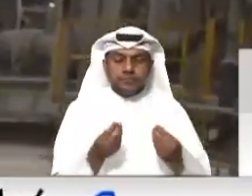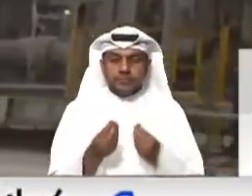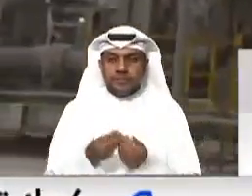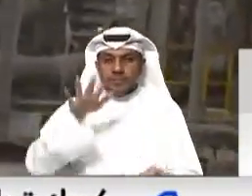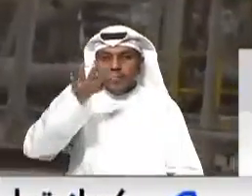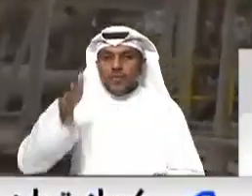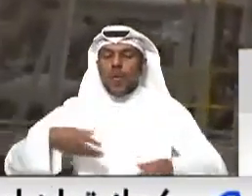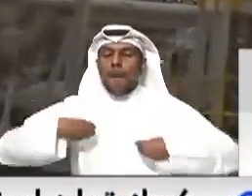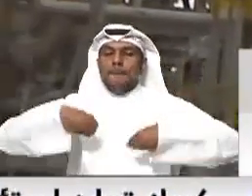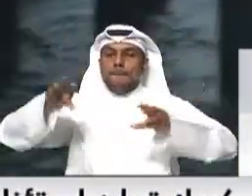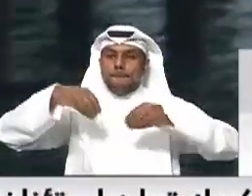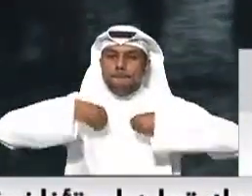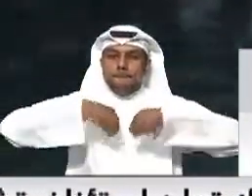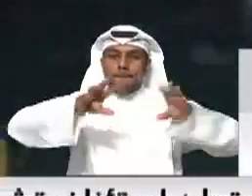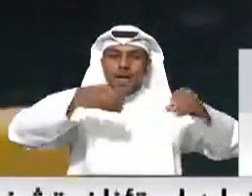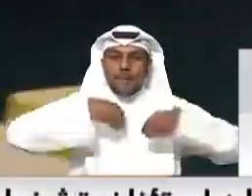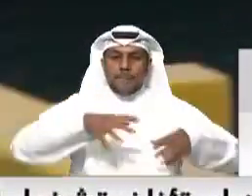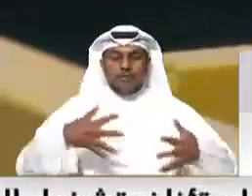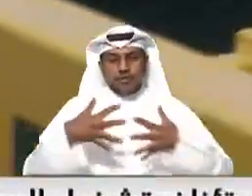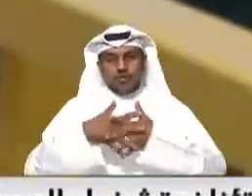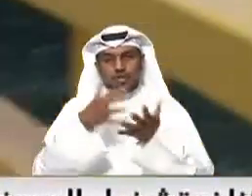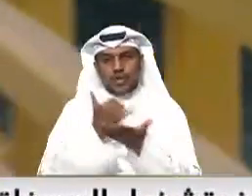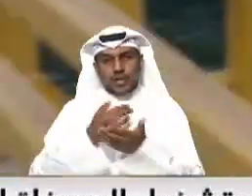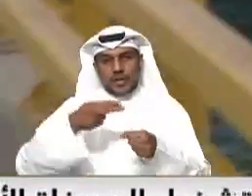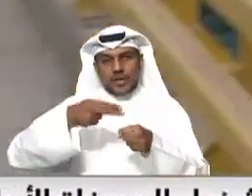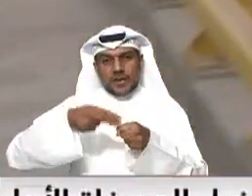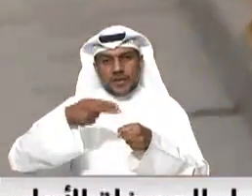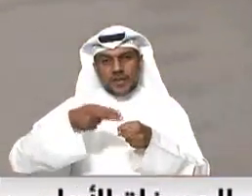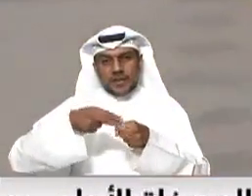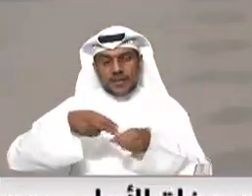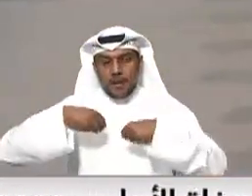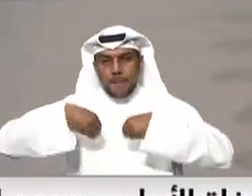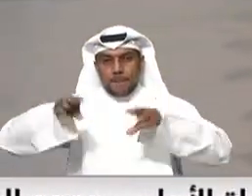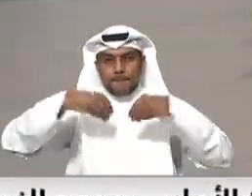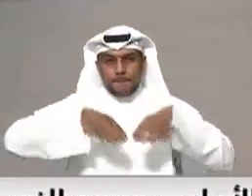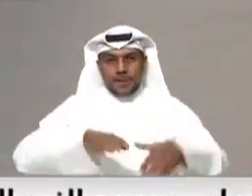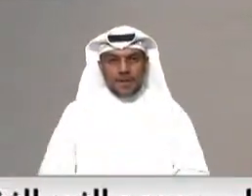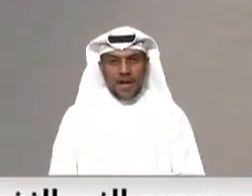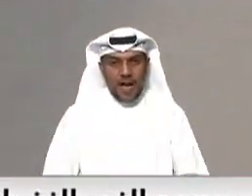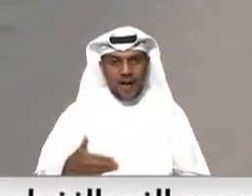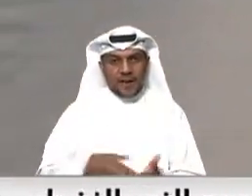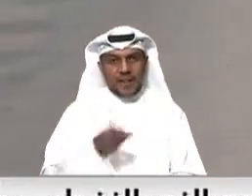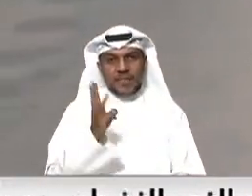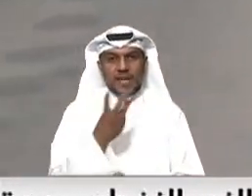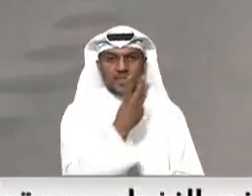تم تصديرها من مرافق الشركة حتى 13 من مارس الماضي.